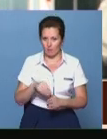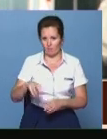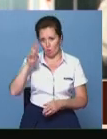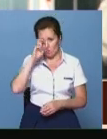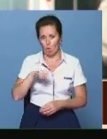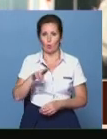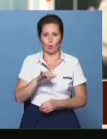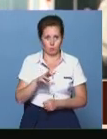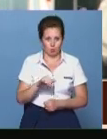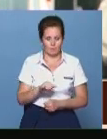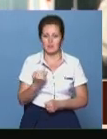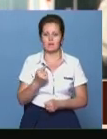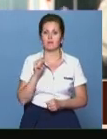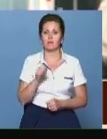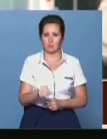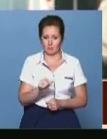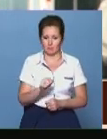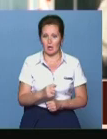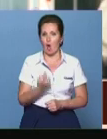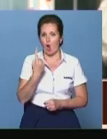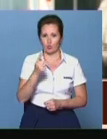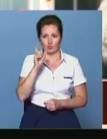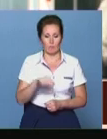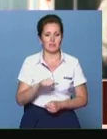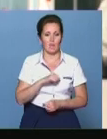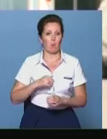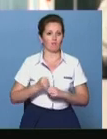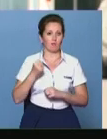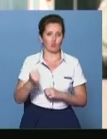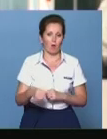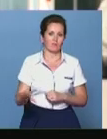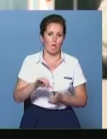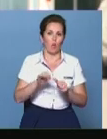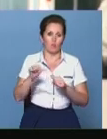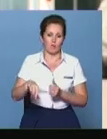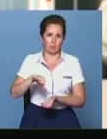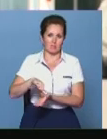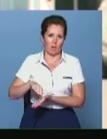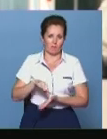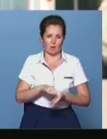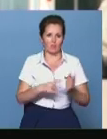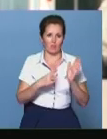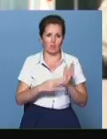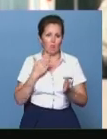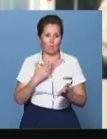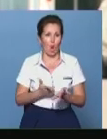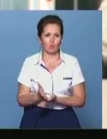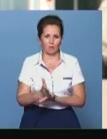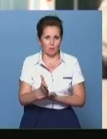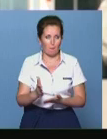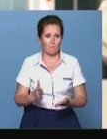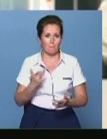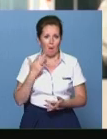Государственную Думу. Из них один человек самодвиженец, остальные представители 9 политических партий.